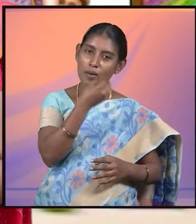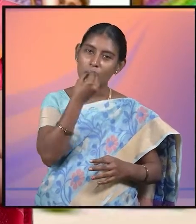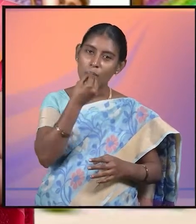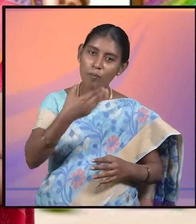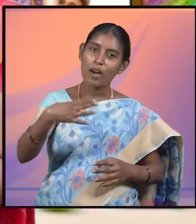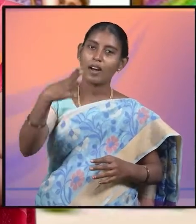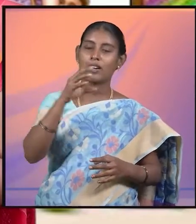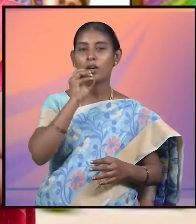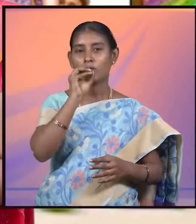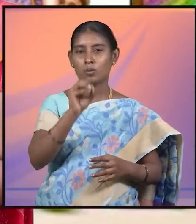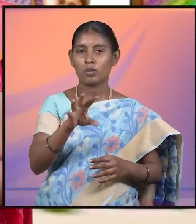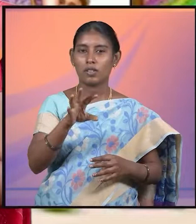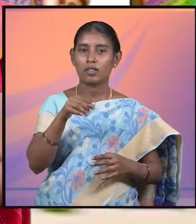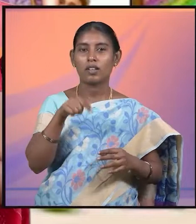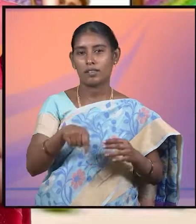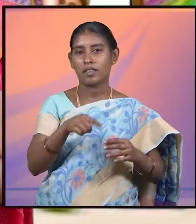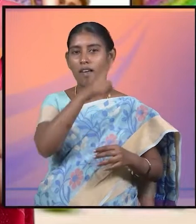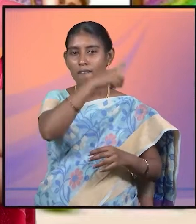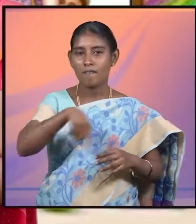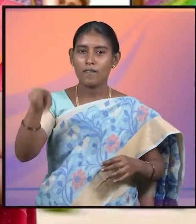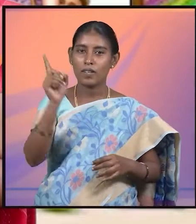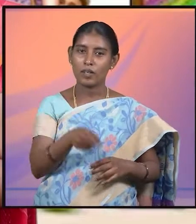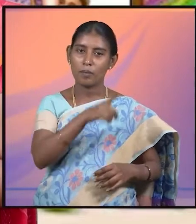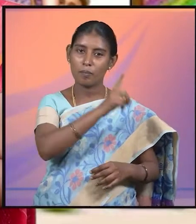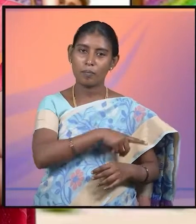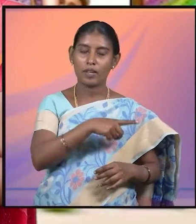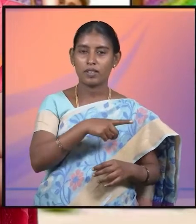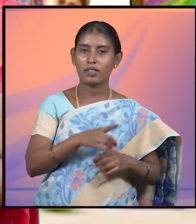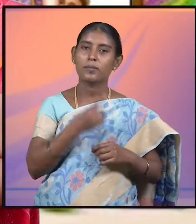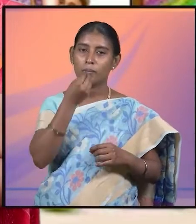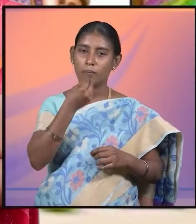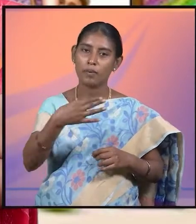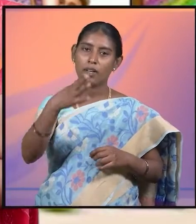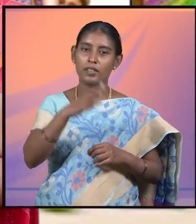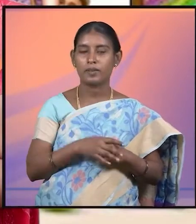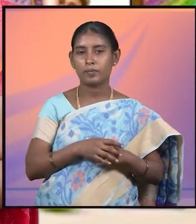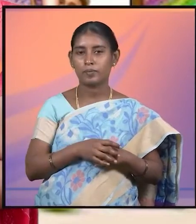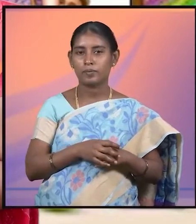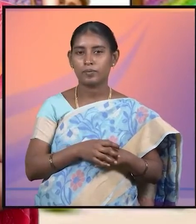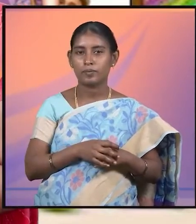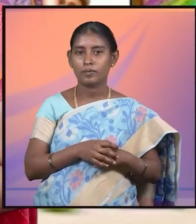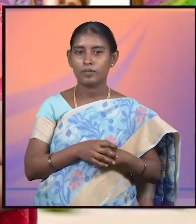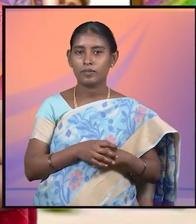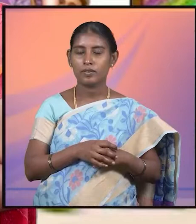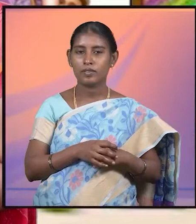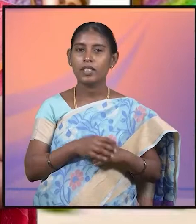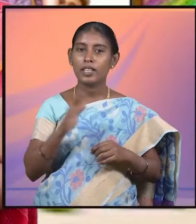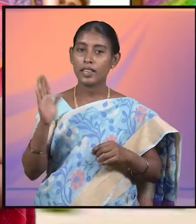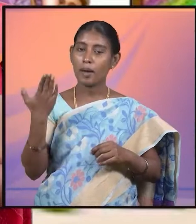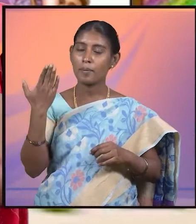அவற்றுள் முக்கிய இடம் பெற்றிருப்பது வில்லுப்பாட்டுதான். வில்லுப்பாட்டு அல்லது வில்லிசை